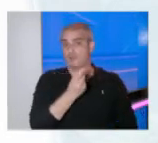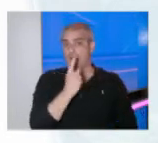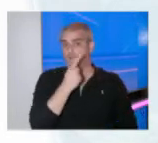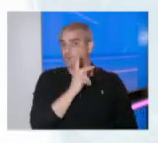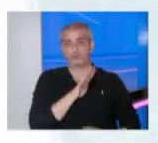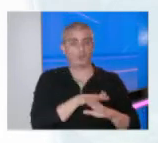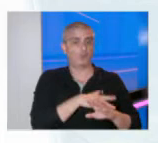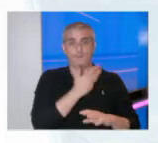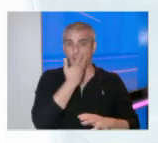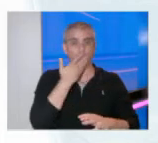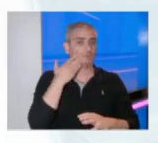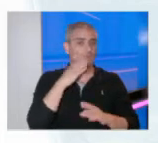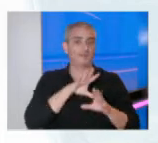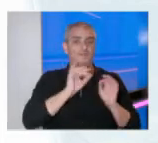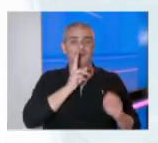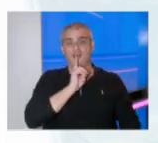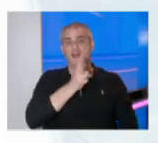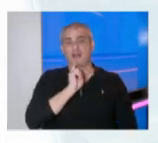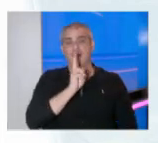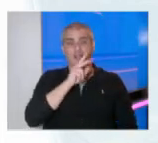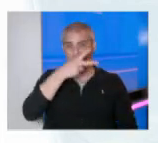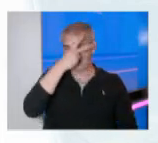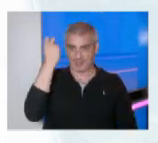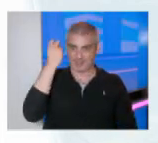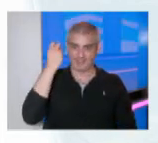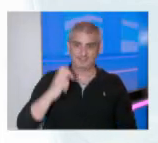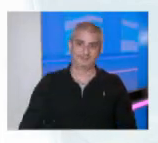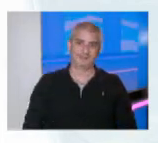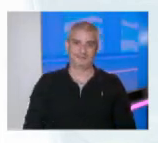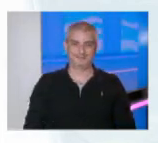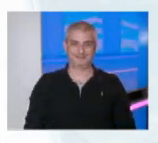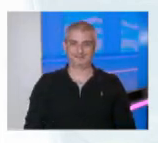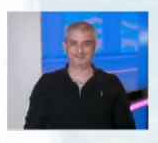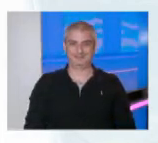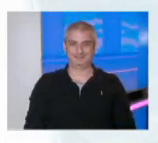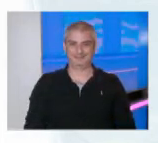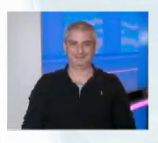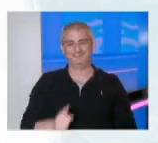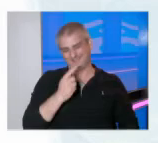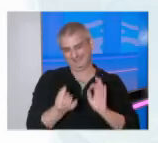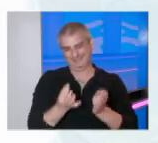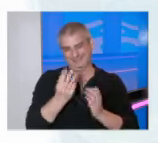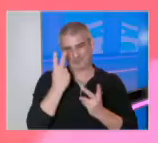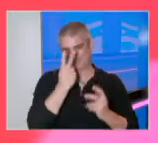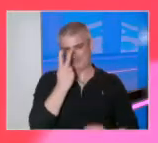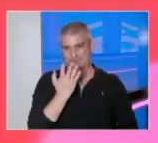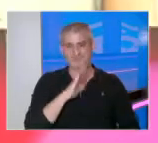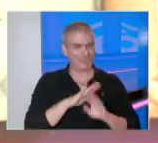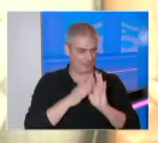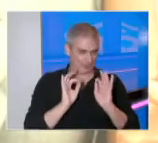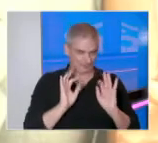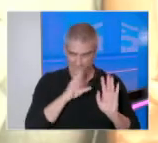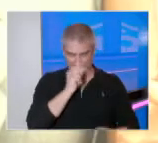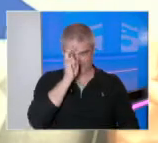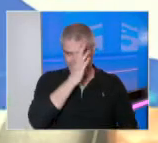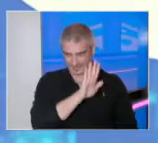טען לפתע כי אינו מרגיש את הפה שלו והחל מקלל בערבית. זה בציניות כמובן, הכל בסדר עם